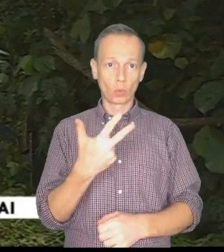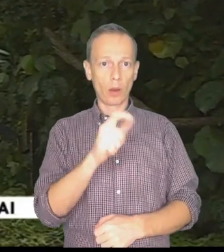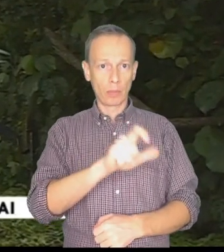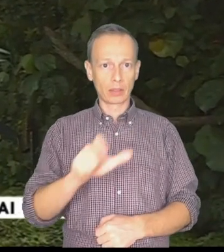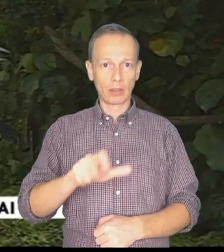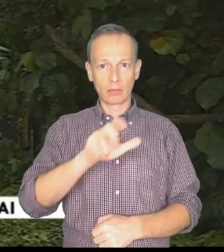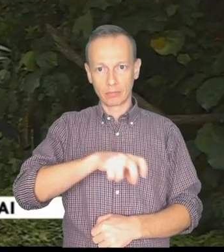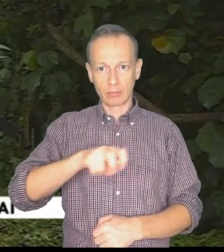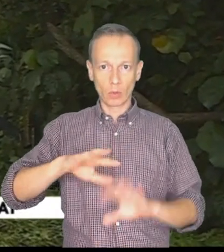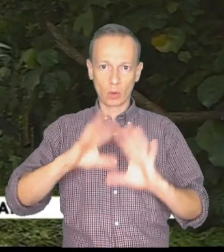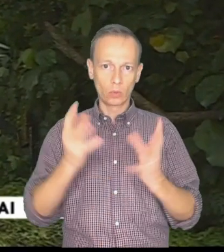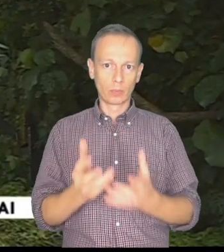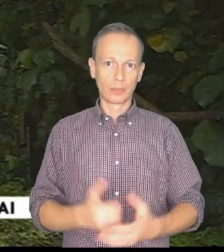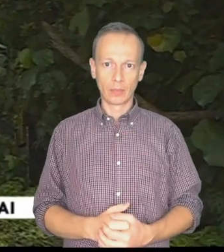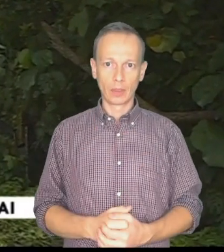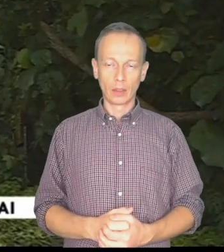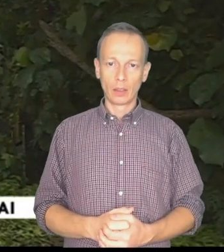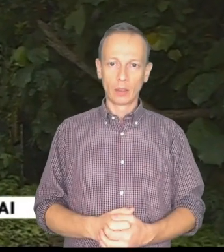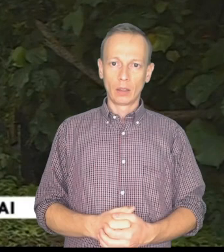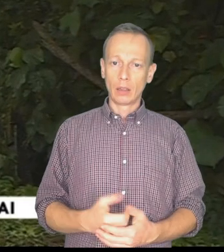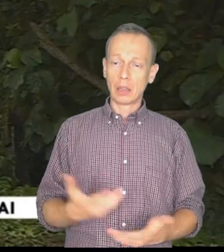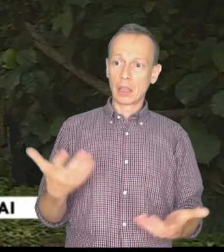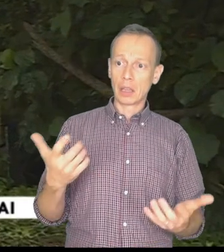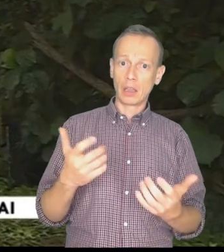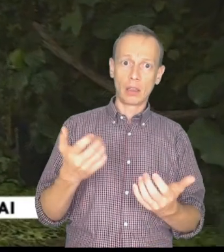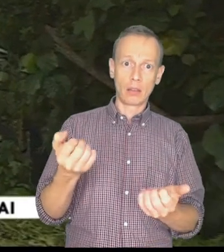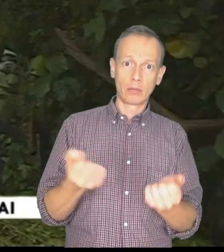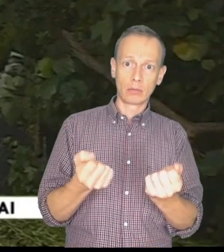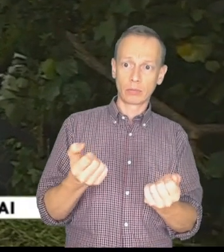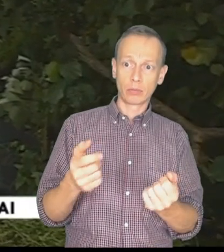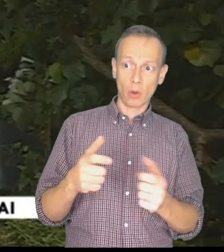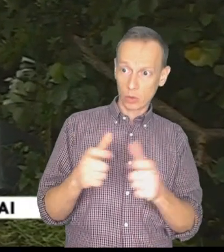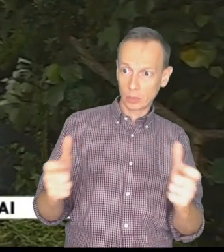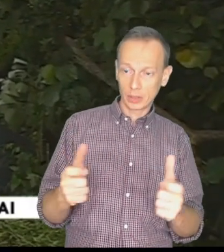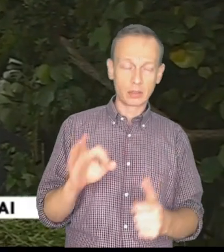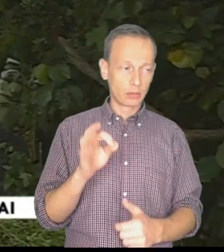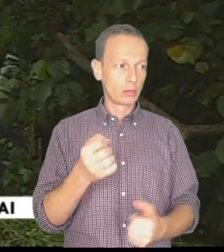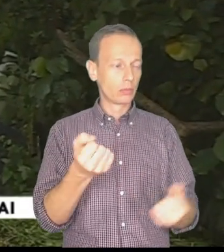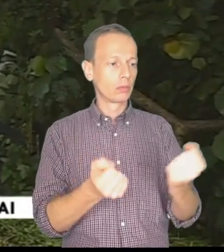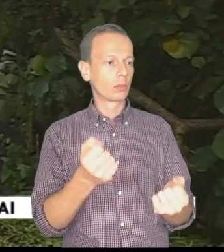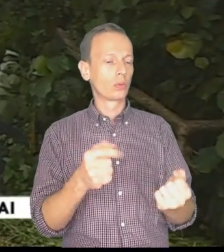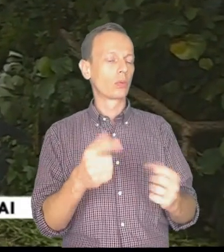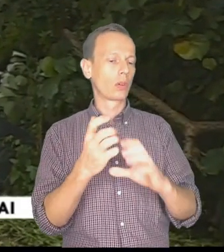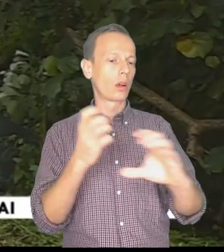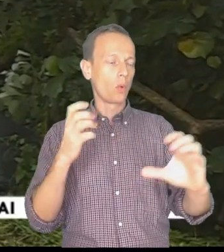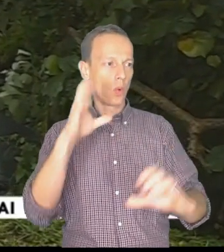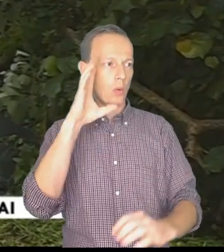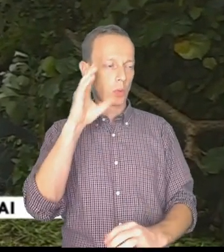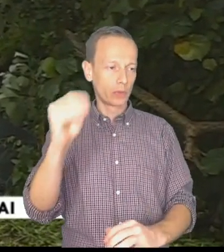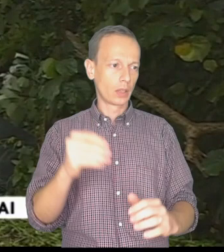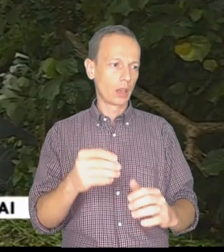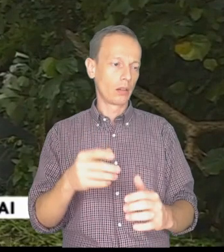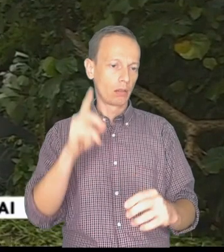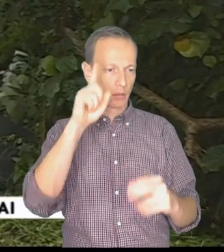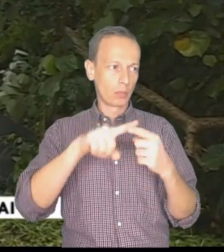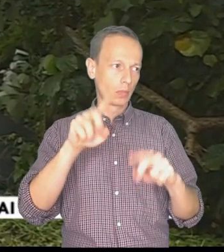Ils étaient trois, au total. Des véhicules de société ? Pour la plupart, oui. La plupart sont des véhicules de société avec